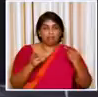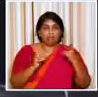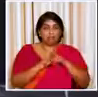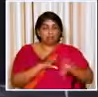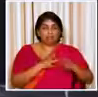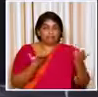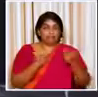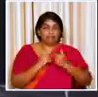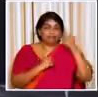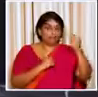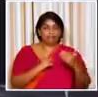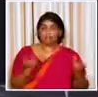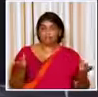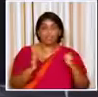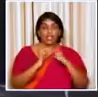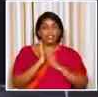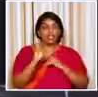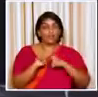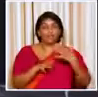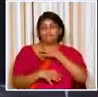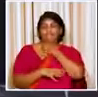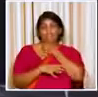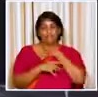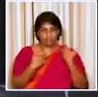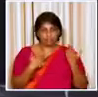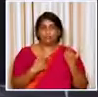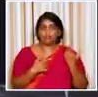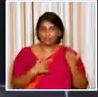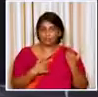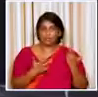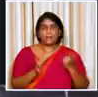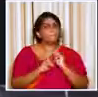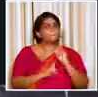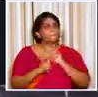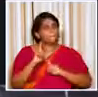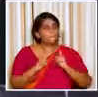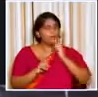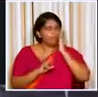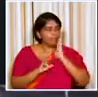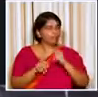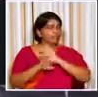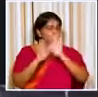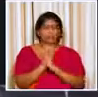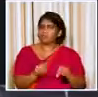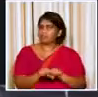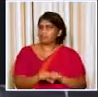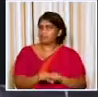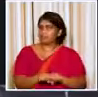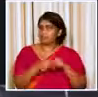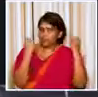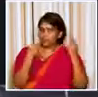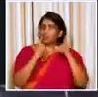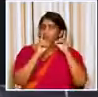කල් දෙමුත් කියලා, නැත්නම් IMF එකගේ බෙල්ල කනවා කියලා මේ පාර්ලිමේන්තුවේ සම්ප්‍රදාය උල්ලංඝනය කළ කියනවා. ඉතින් ඒතර